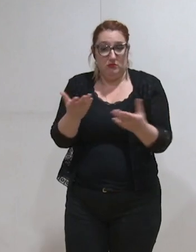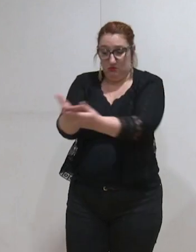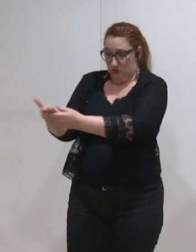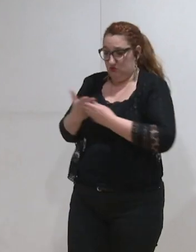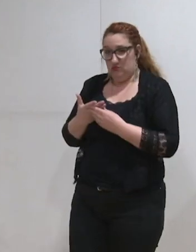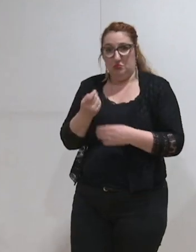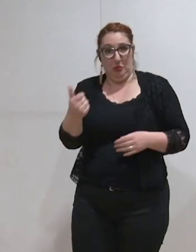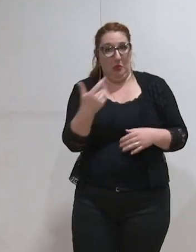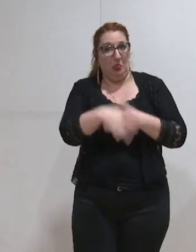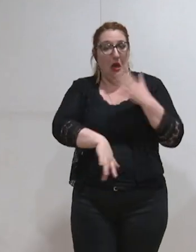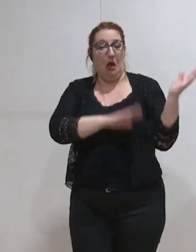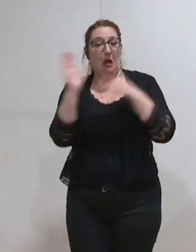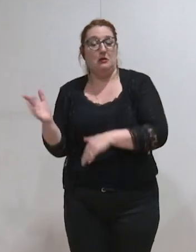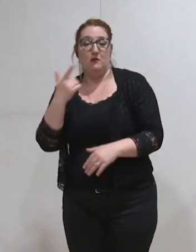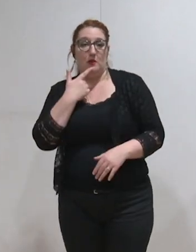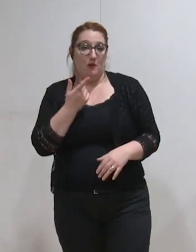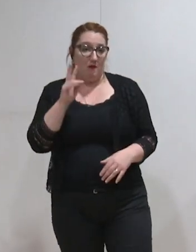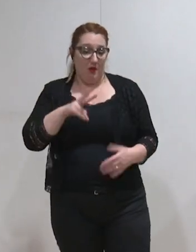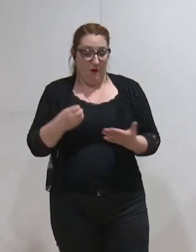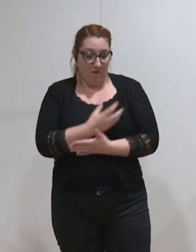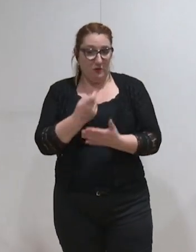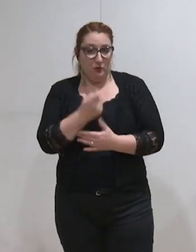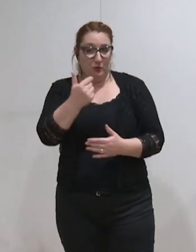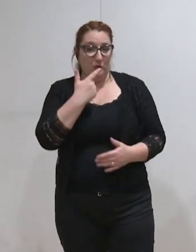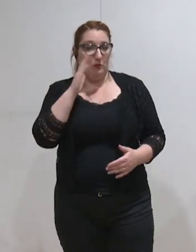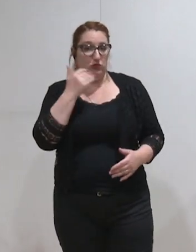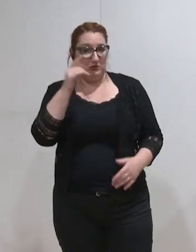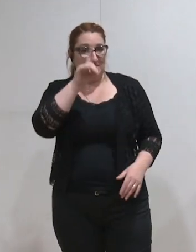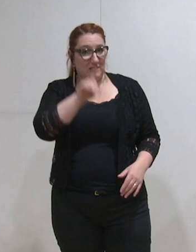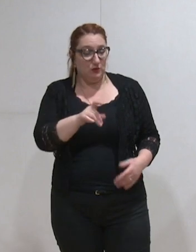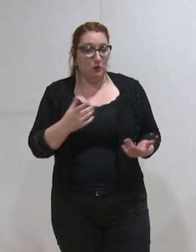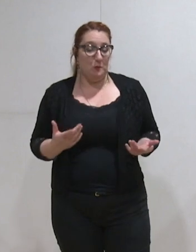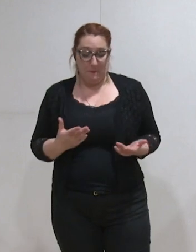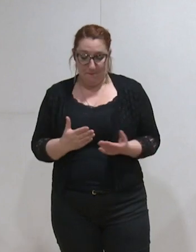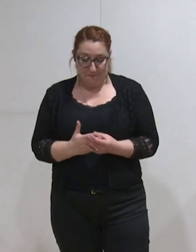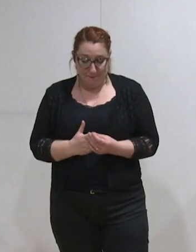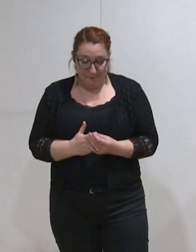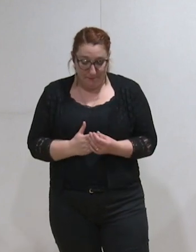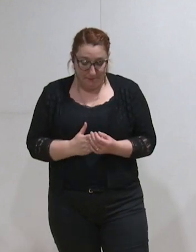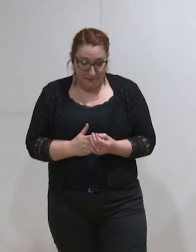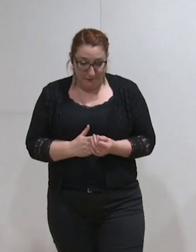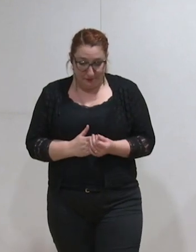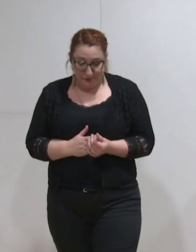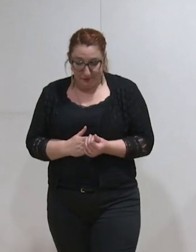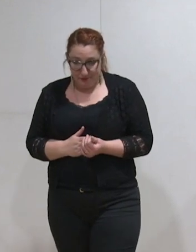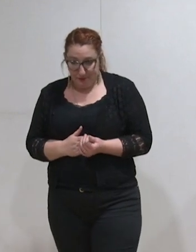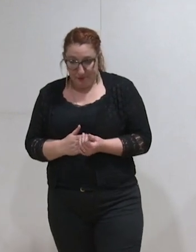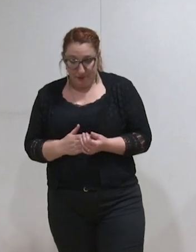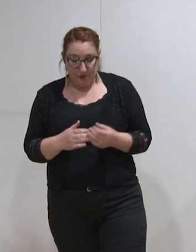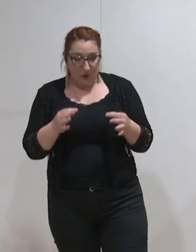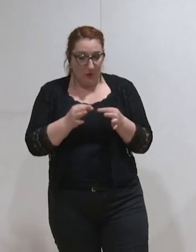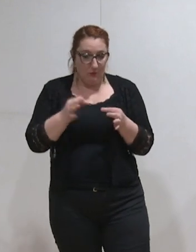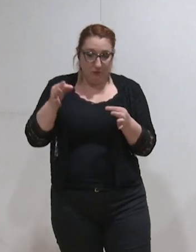on aimerait pouvoir y venir donc on vous pose là la question de d'un bilan un peu